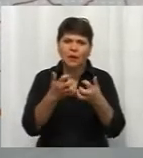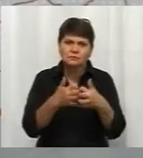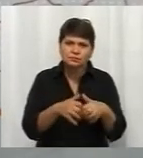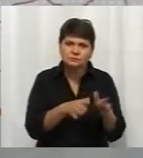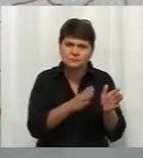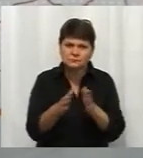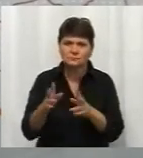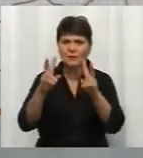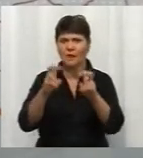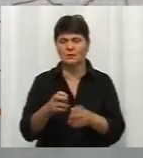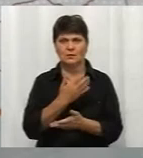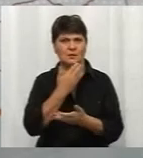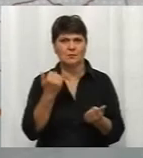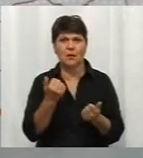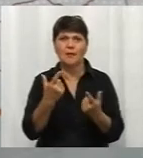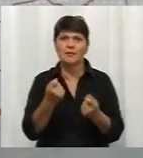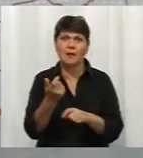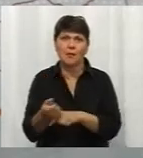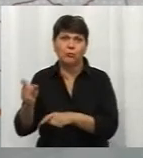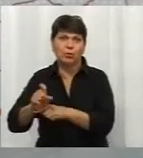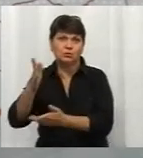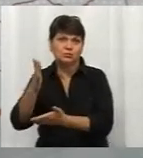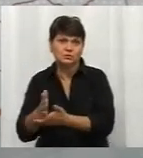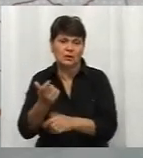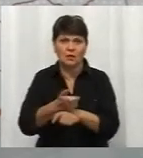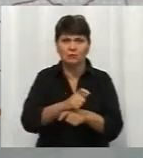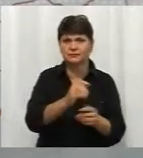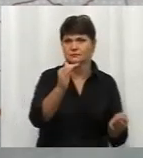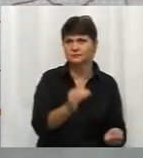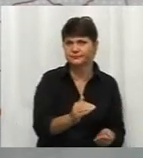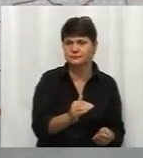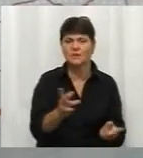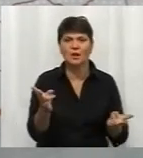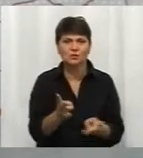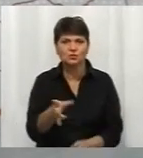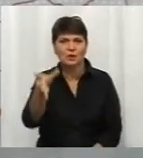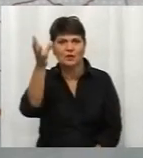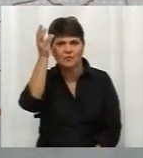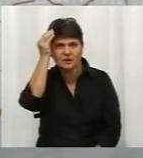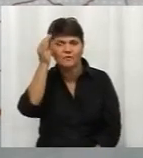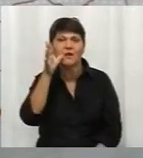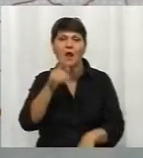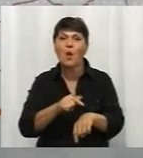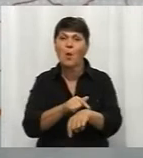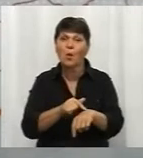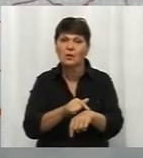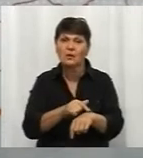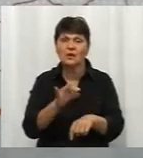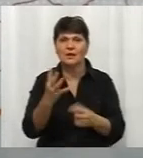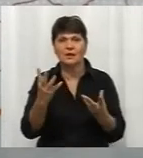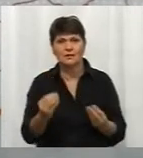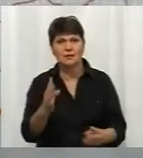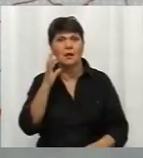аналізу такого немає, що де найбільш є, де найбільш немає. Треба враховувати і години, коли проводиться, і дні